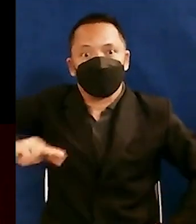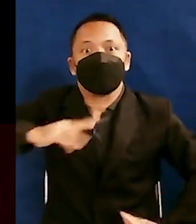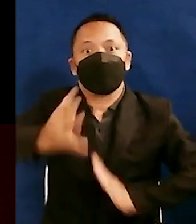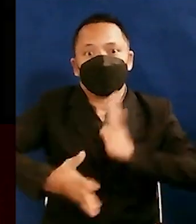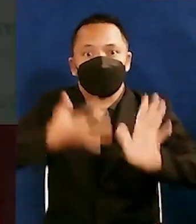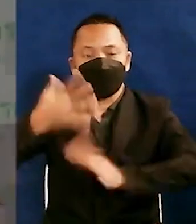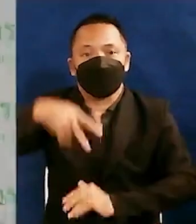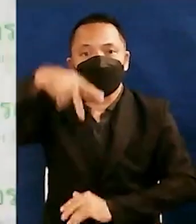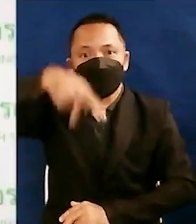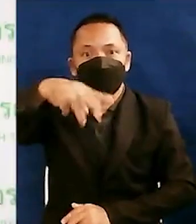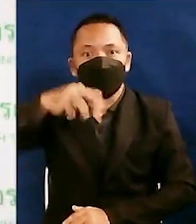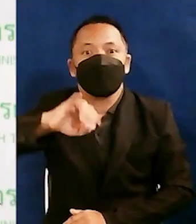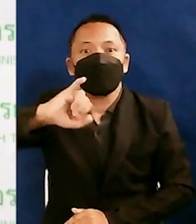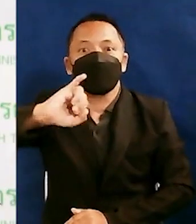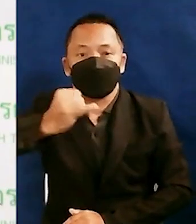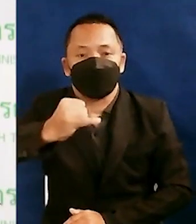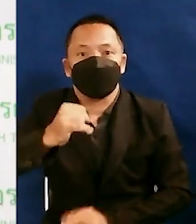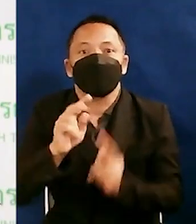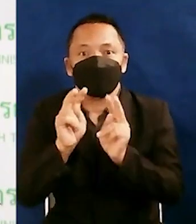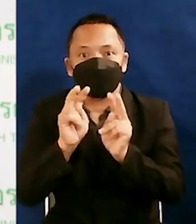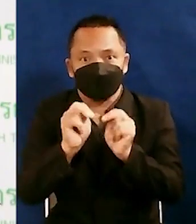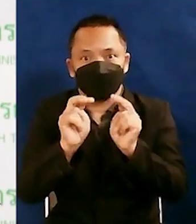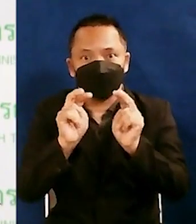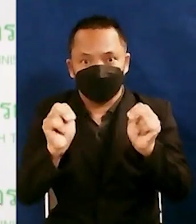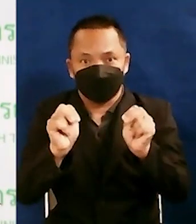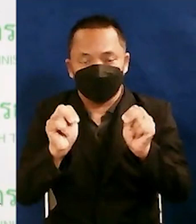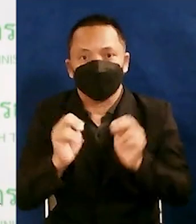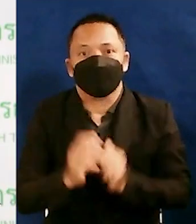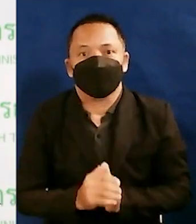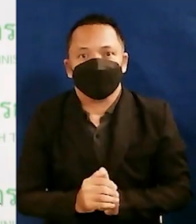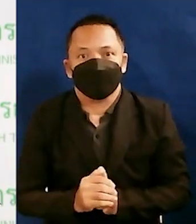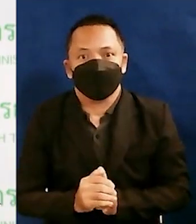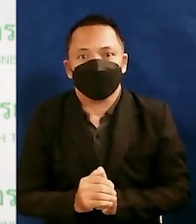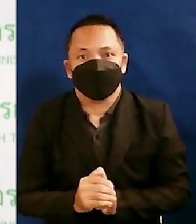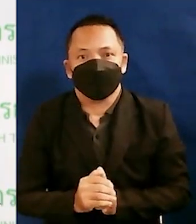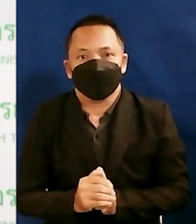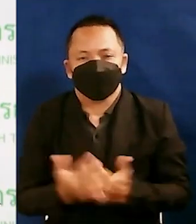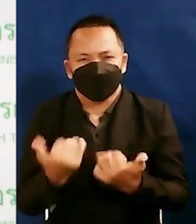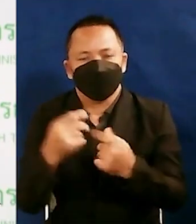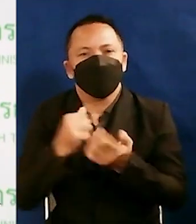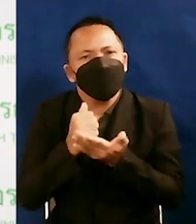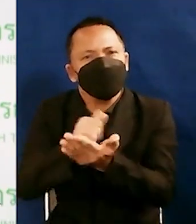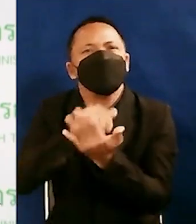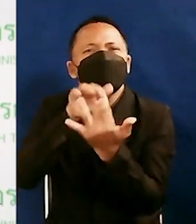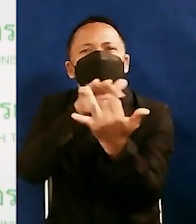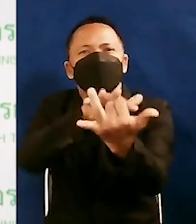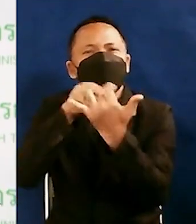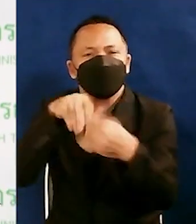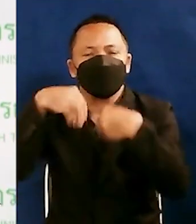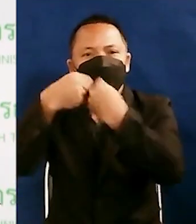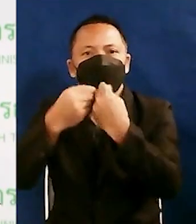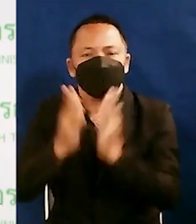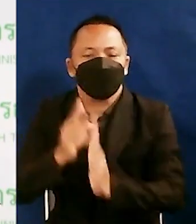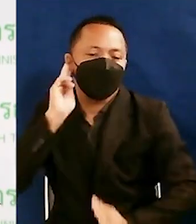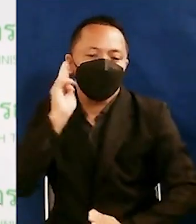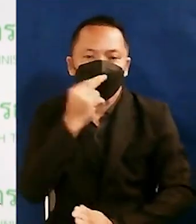ามือค่ะจากสำนักงานพัฒนาสังคมและความมั่นคงของมนุษย์จังหวัดนนทบุรีนะคะที่มาช่วยสื่อสารเพื่อผู้ปกครองทาง